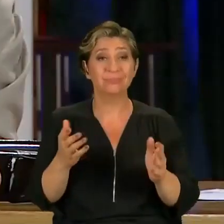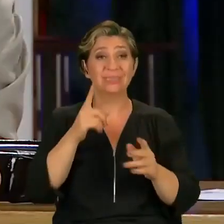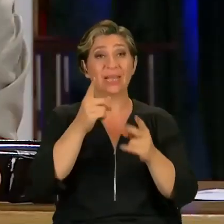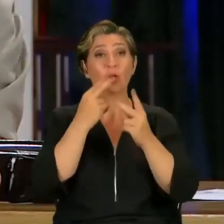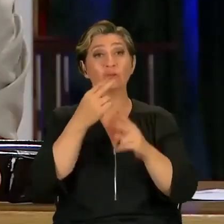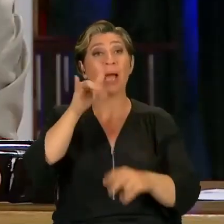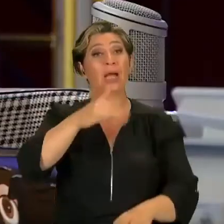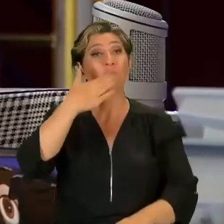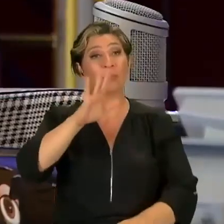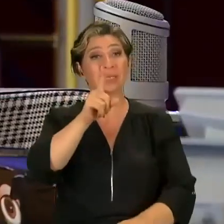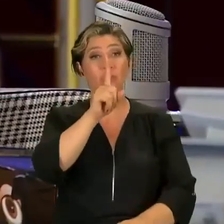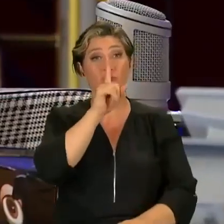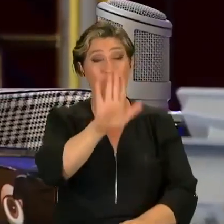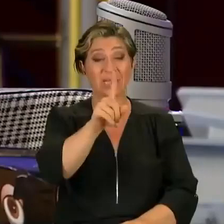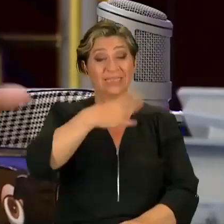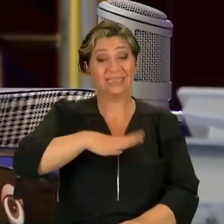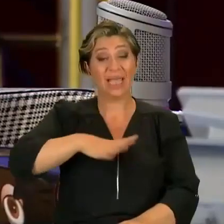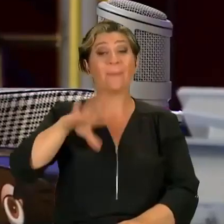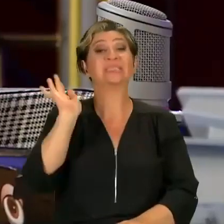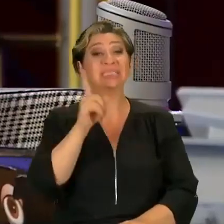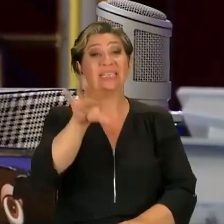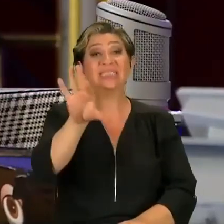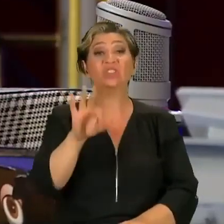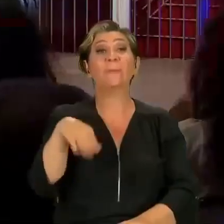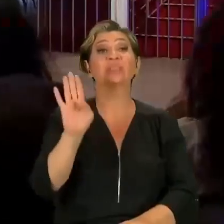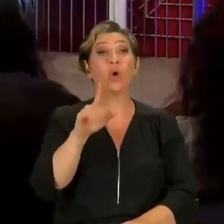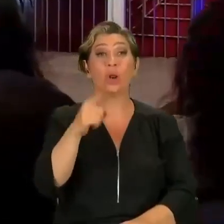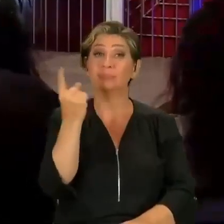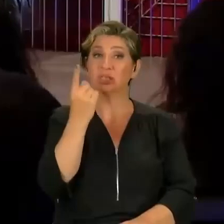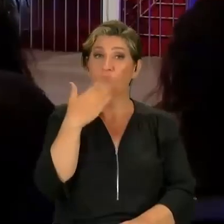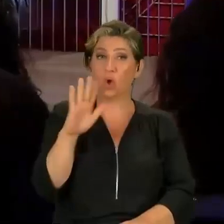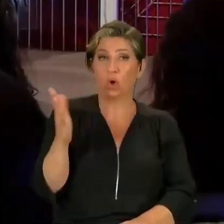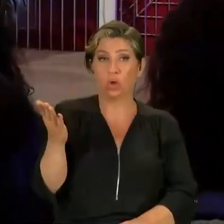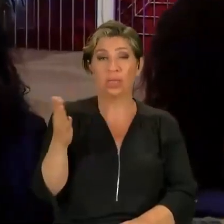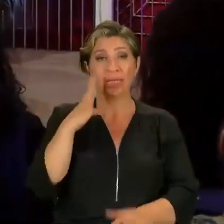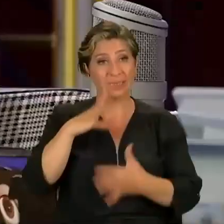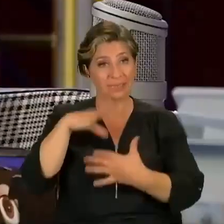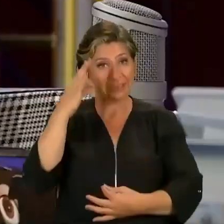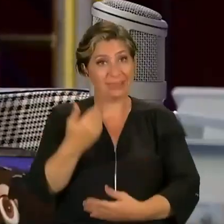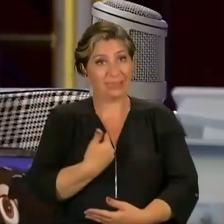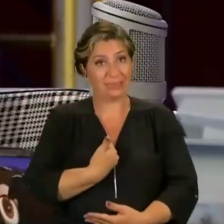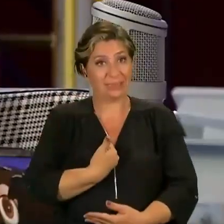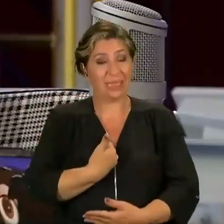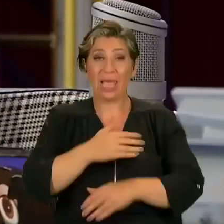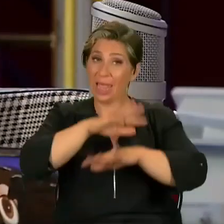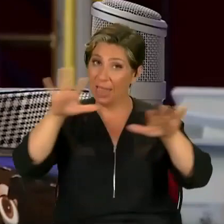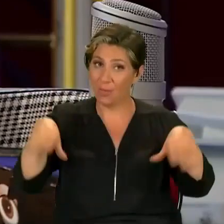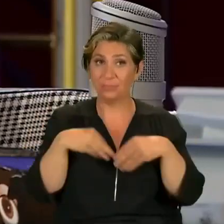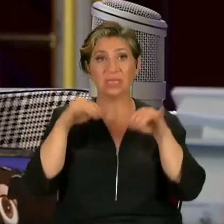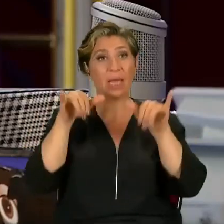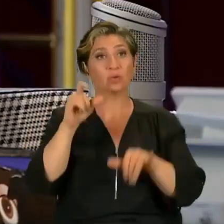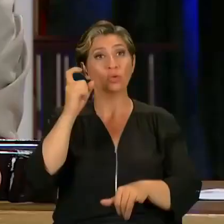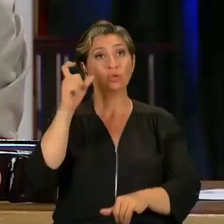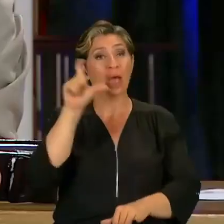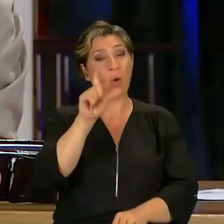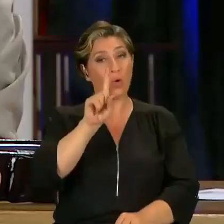senin ya konuşmaya hakkın yok, senin istemeye hakkın yok, senin seçme hakkın yok. Öyle bir şey yok can. İnsanız neticede. Hepimiz aynı 9